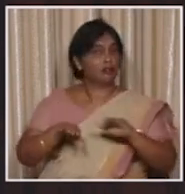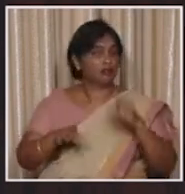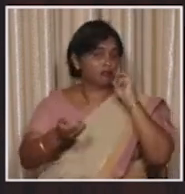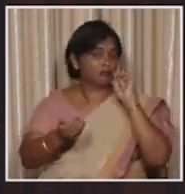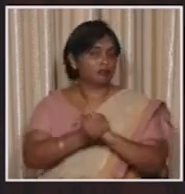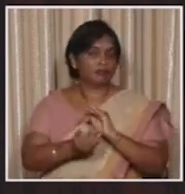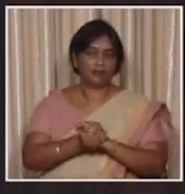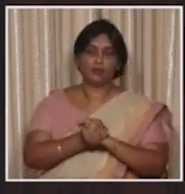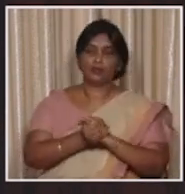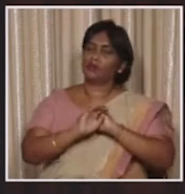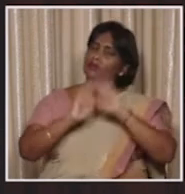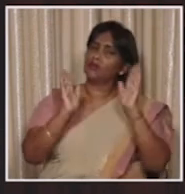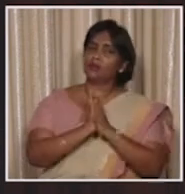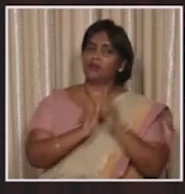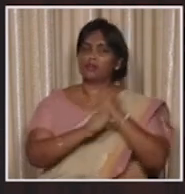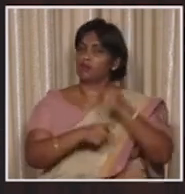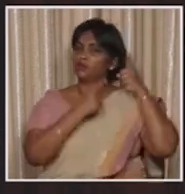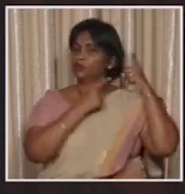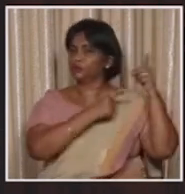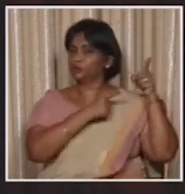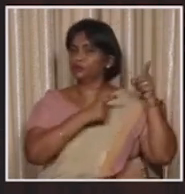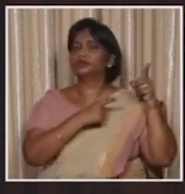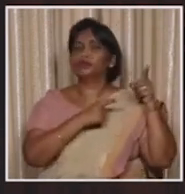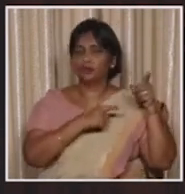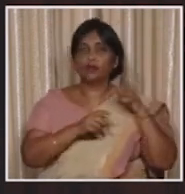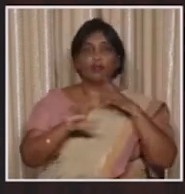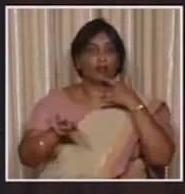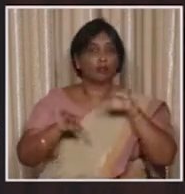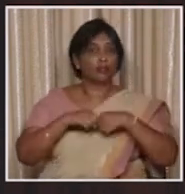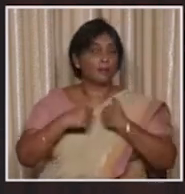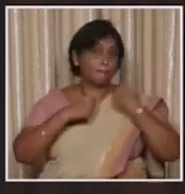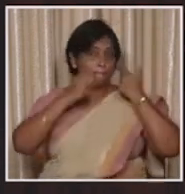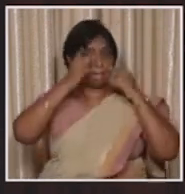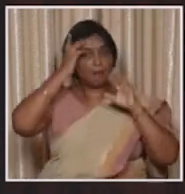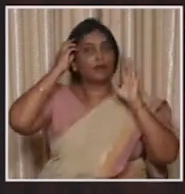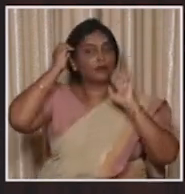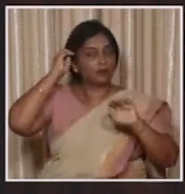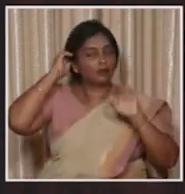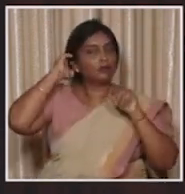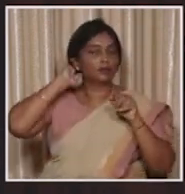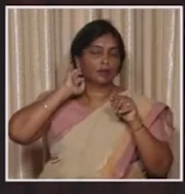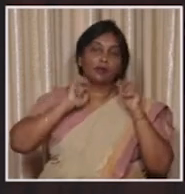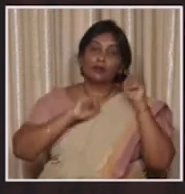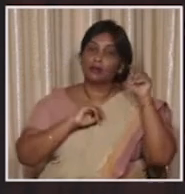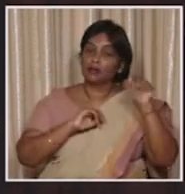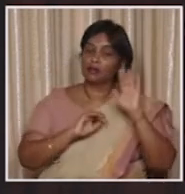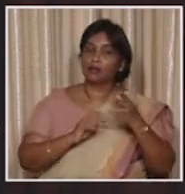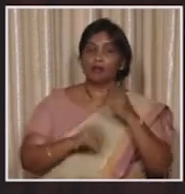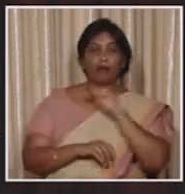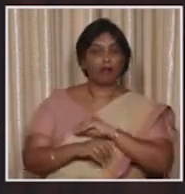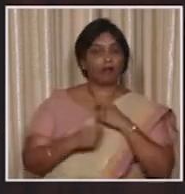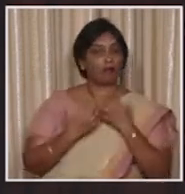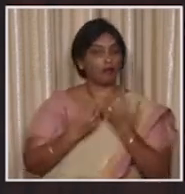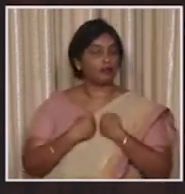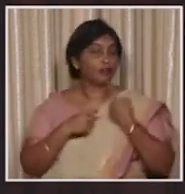இந்த அவ்வளவு அரசாங்கம் செஞ்சு கொடுக்கணும். ஆனால் பெருந்தோட்ட கம்பெனிகள் மட்டும் கௌரவ அமைச்சர் அவர்களே, அவர்களுக்கு ஆதாயம் இருந்தால் மட்டும் எதை வேணாலும் செய்கிறாங்க.